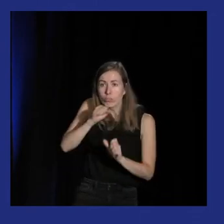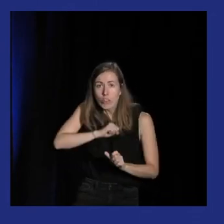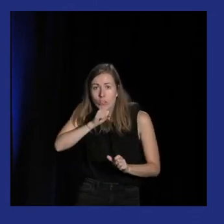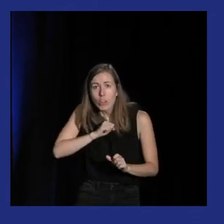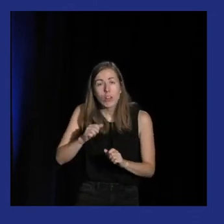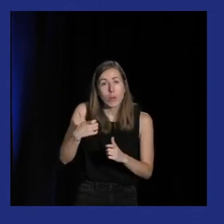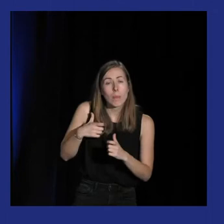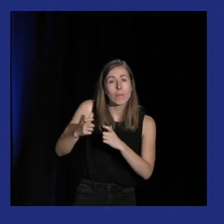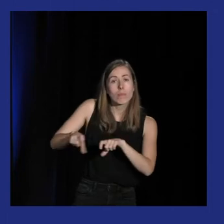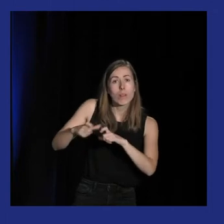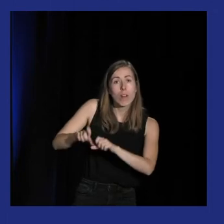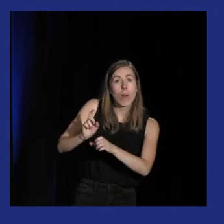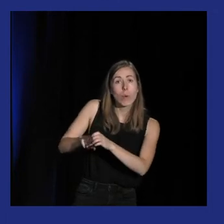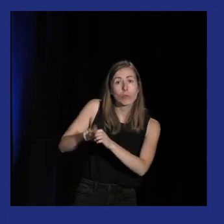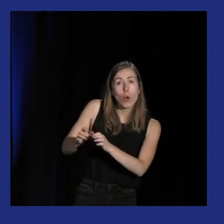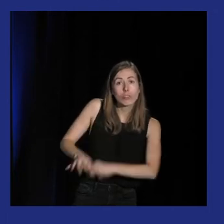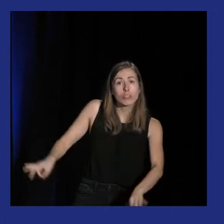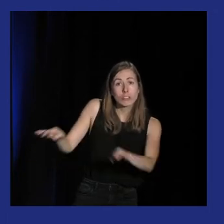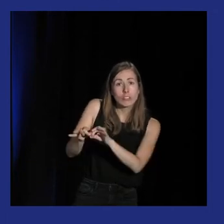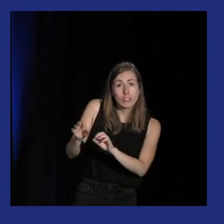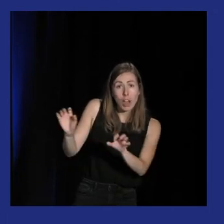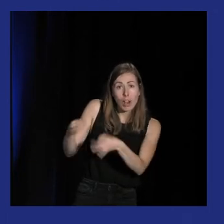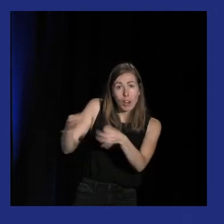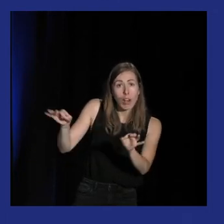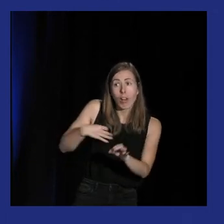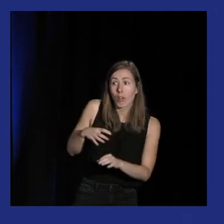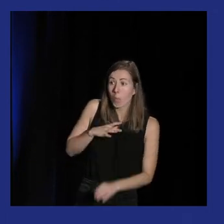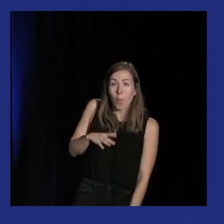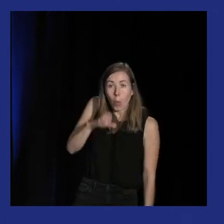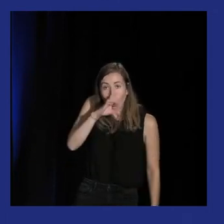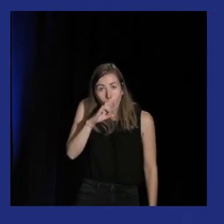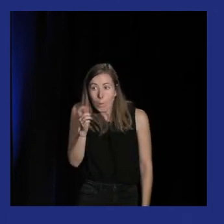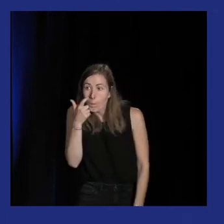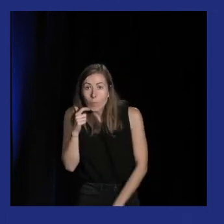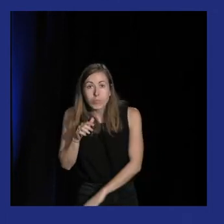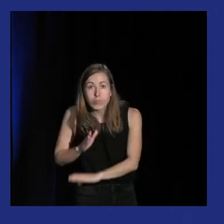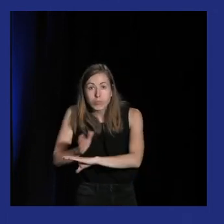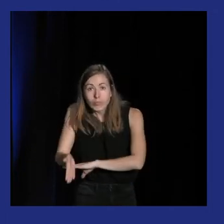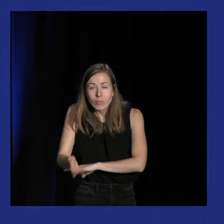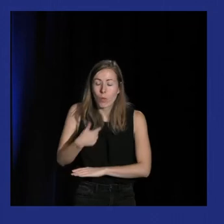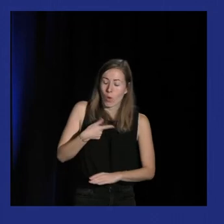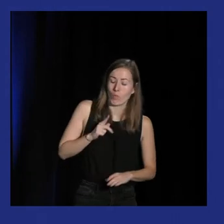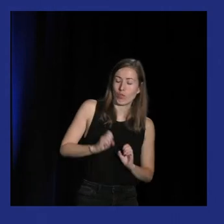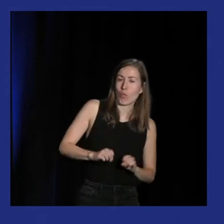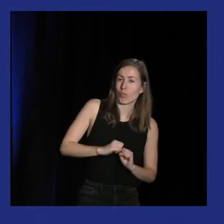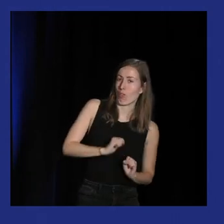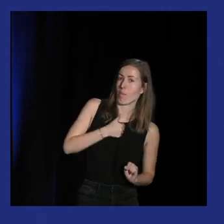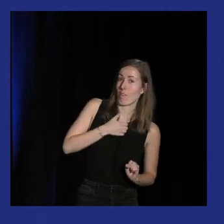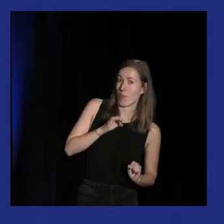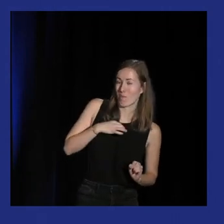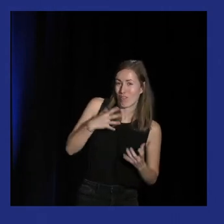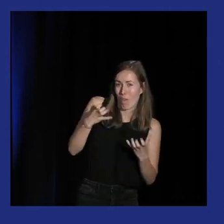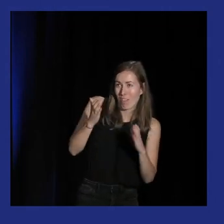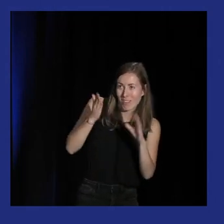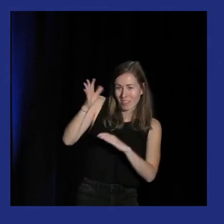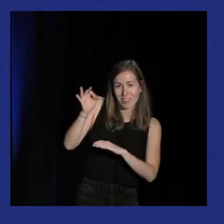à la salle parce que c'est des musiques qui étaient jouées dans dans les saisons d'orchestre donc effectivement moi je suis un producteur privé j'aimerais bien jouer dans ces salles